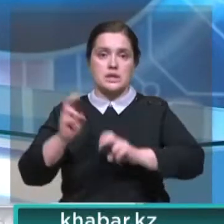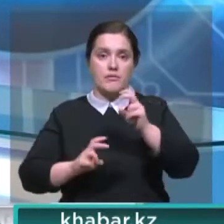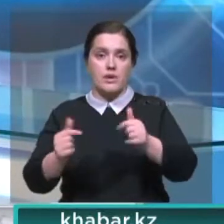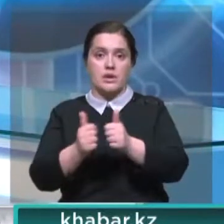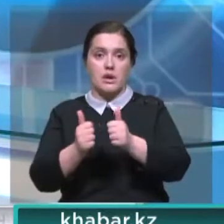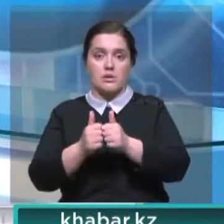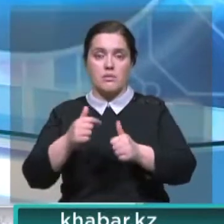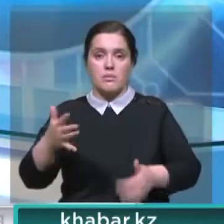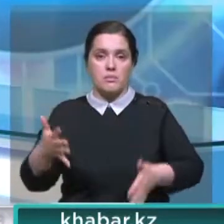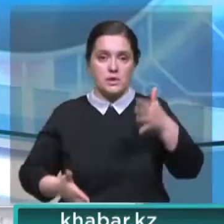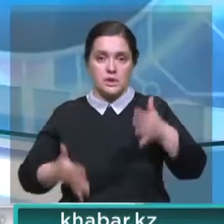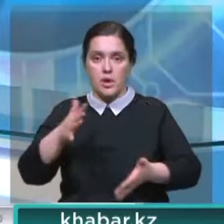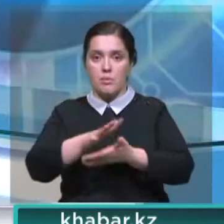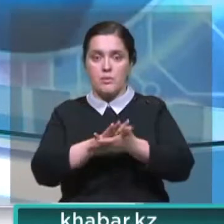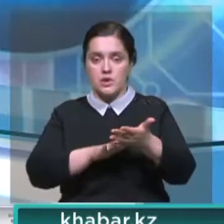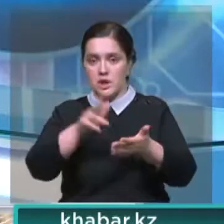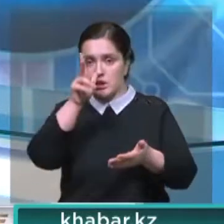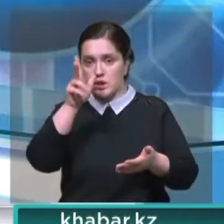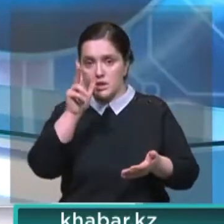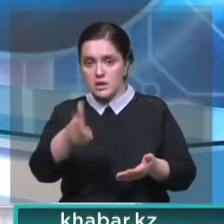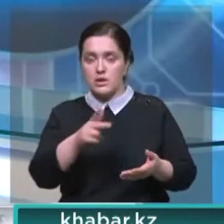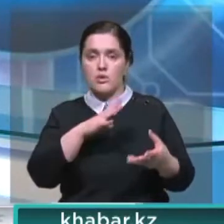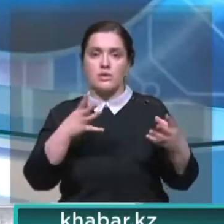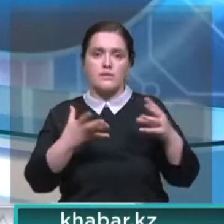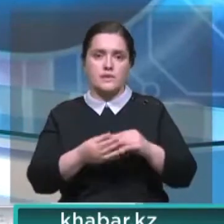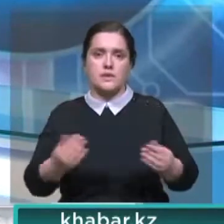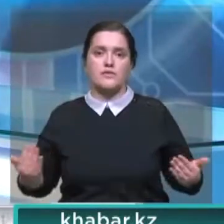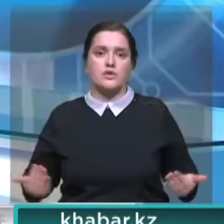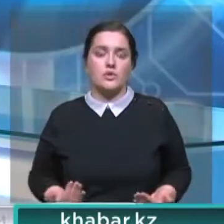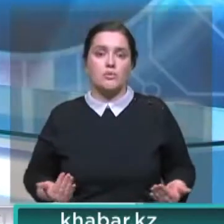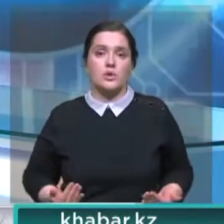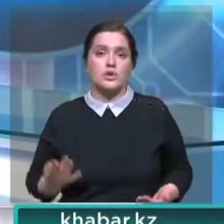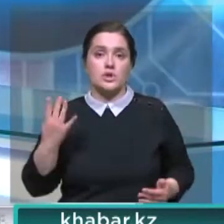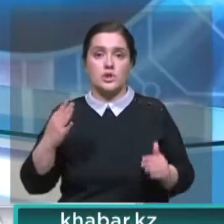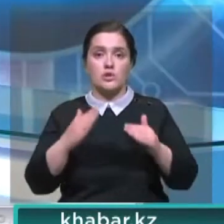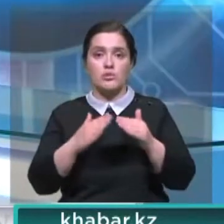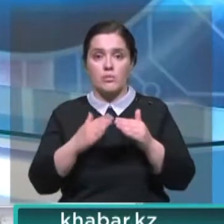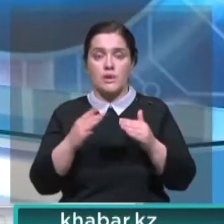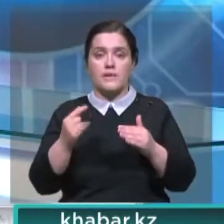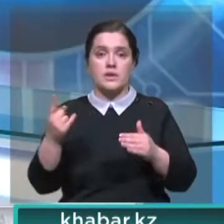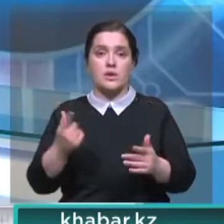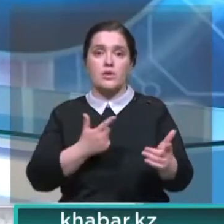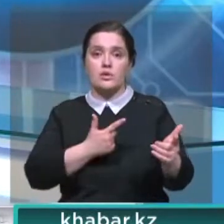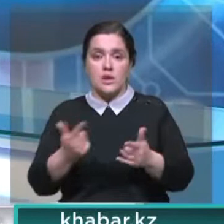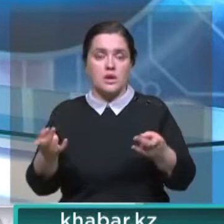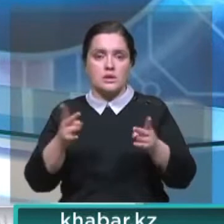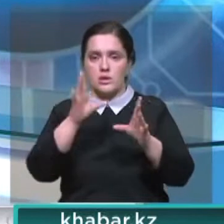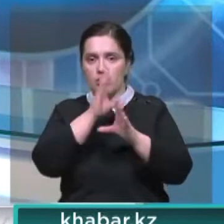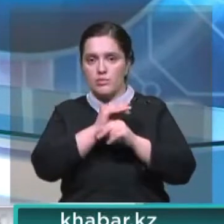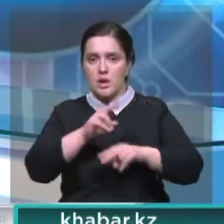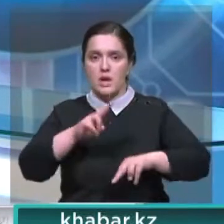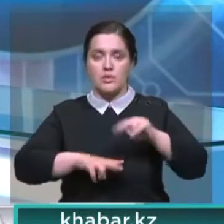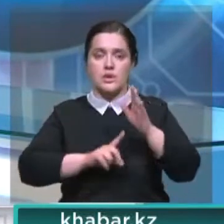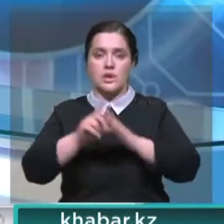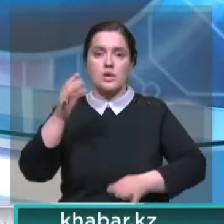рядом с которым и построили многоэтажки продолжается уже третий год всего в жилом комплексе 4 дома 2 из них возвели остальные не